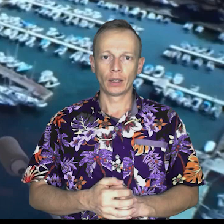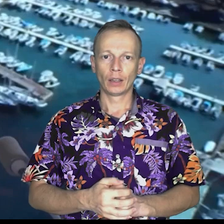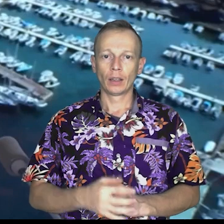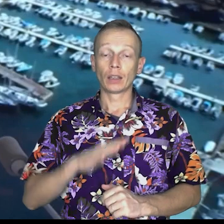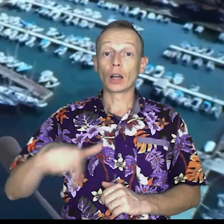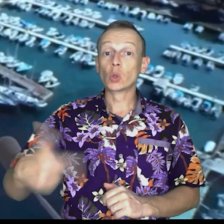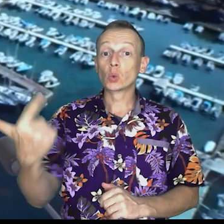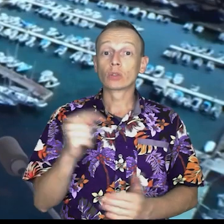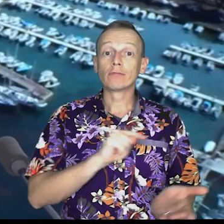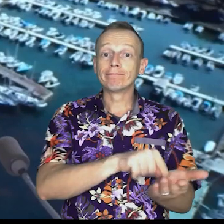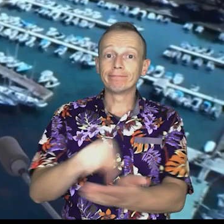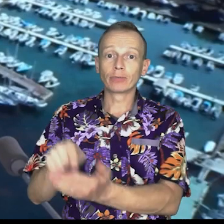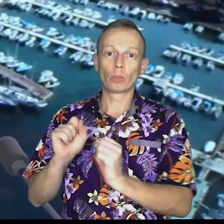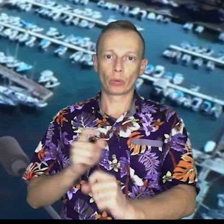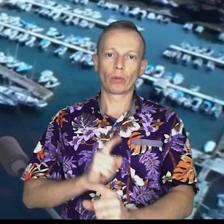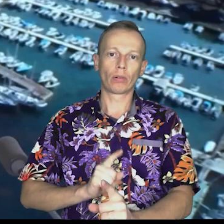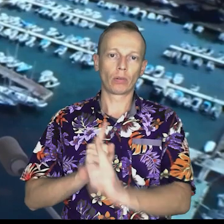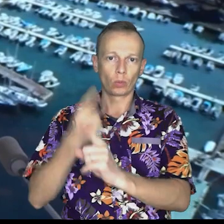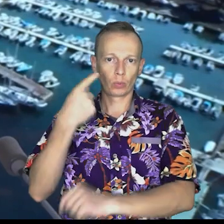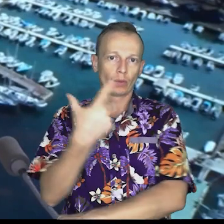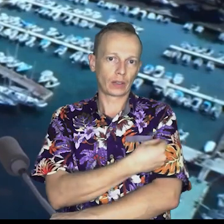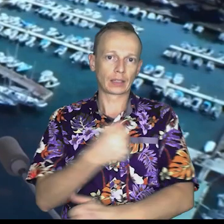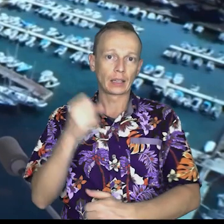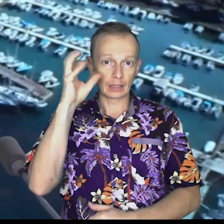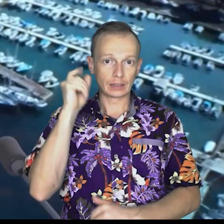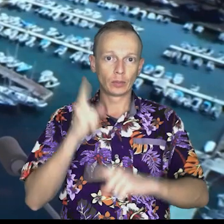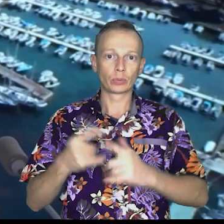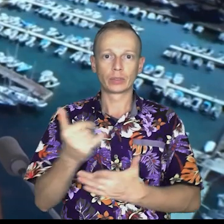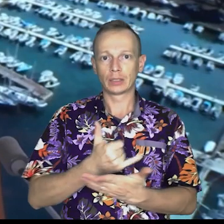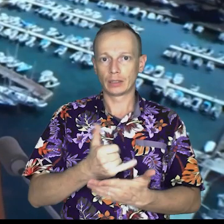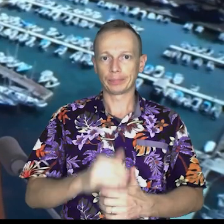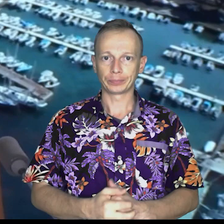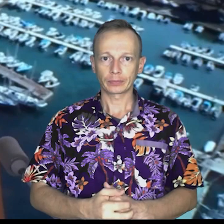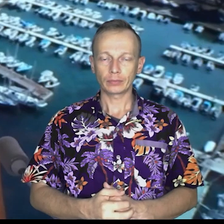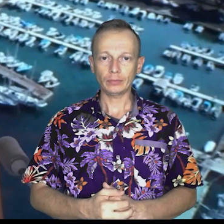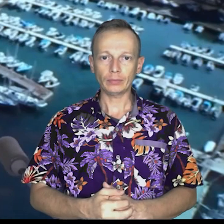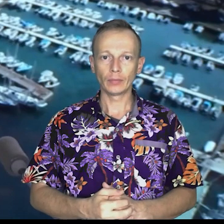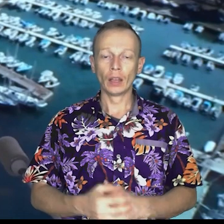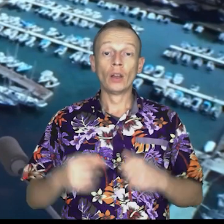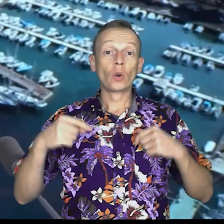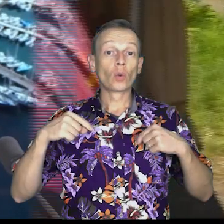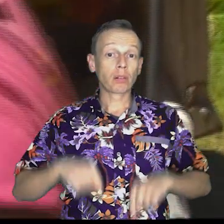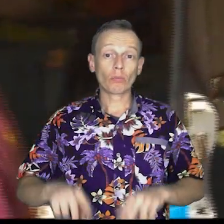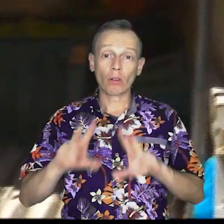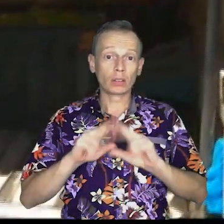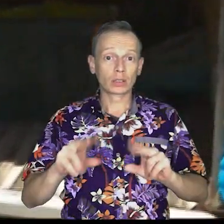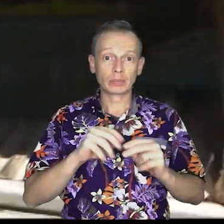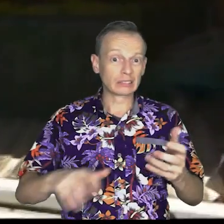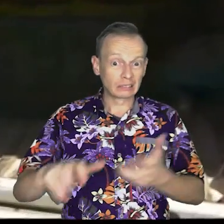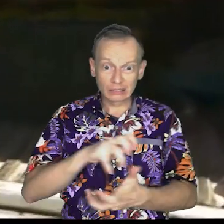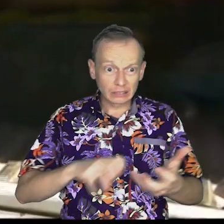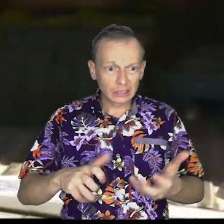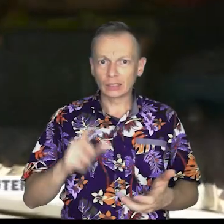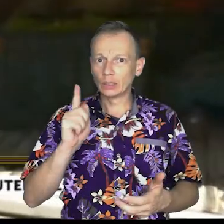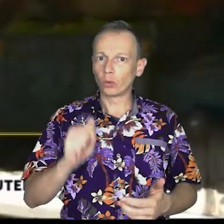qu'il y a 12 centres dédiés sur Tahiti et dans les îles. Et puis, crise oblige, le gouvernement mise aujourd'hui sur l'autonomie